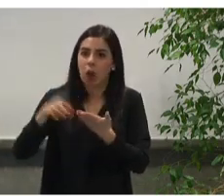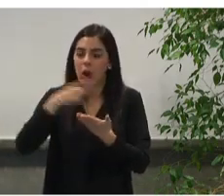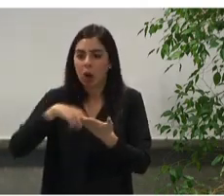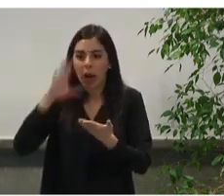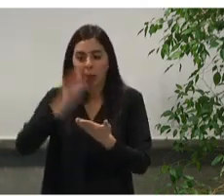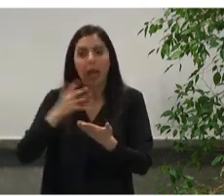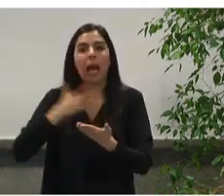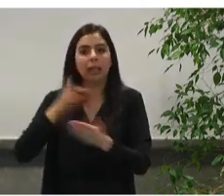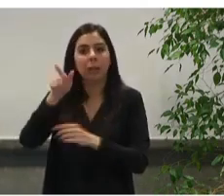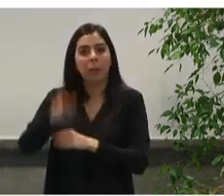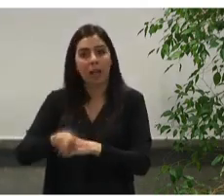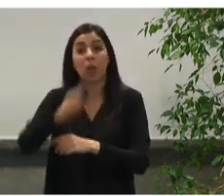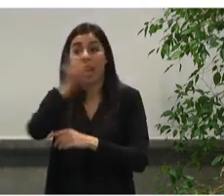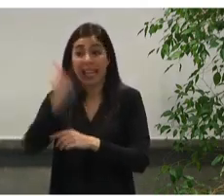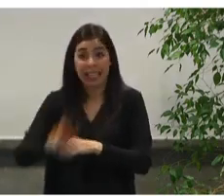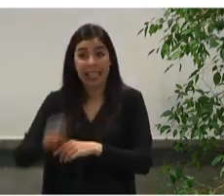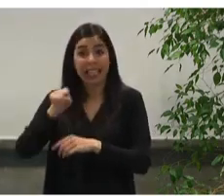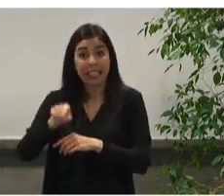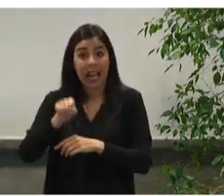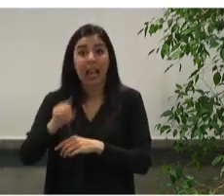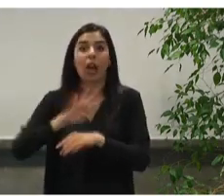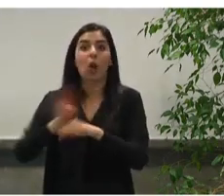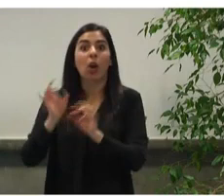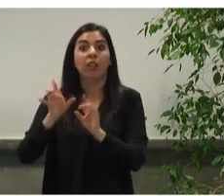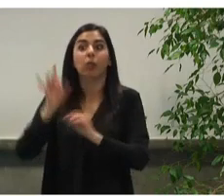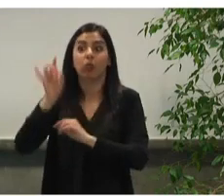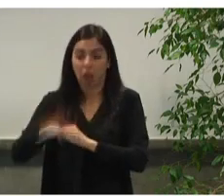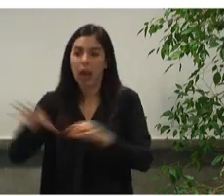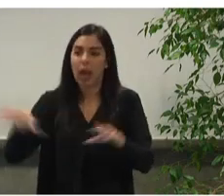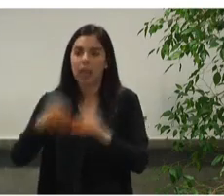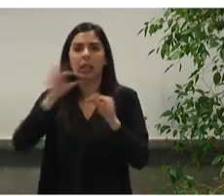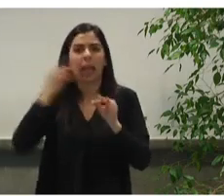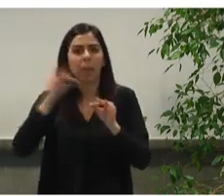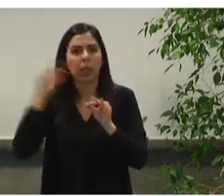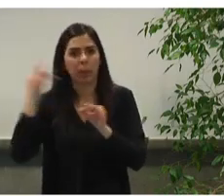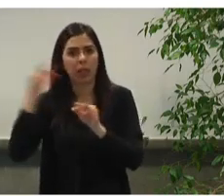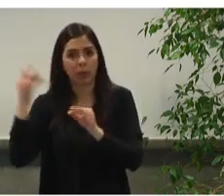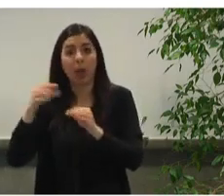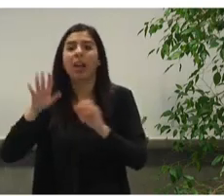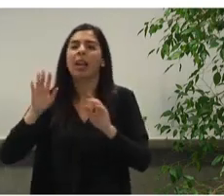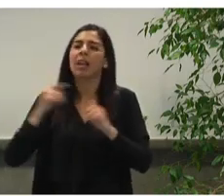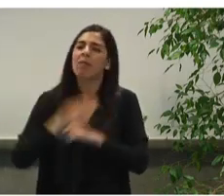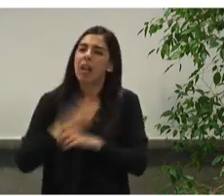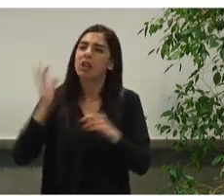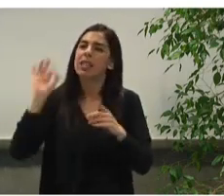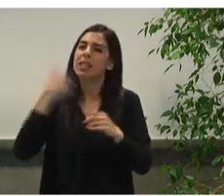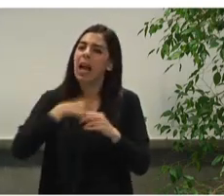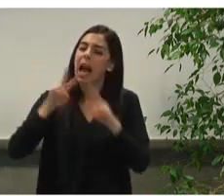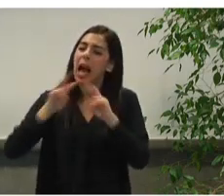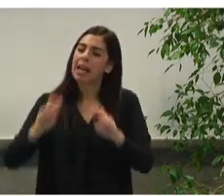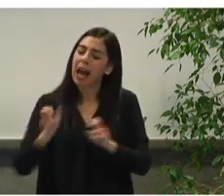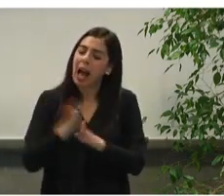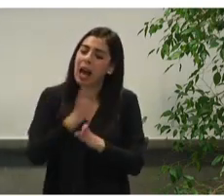tamponi abbiamo cominciato a farli da lì in poi facendo delle analisi retrospettive, però sempre quei tamponi, però ci siamo accorti che